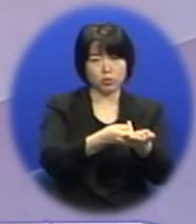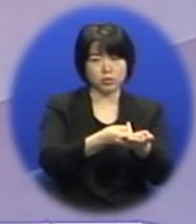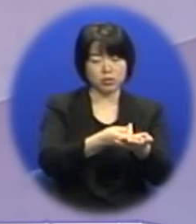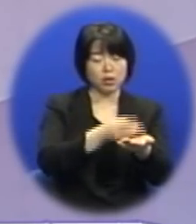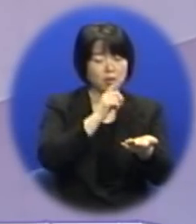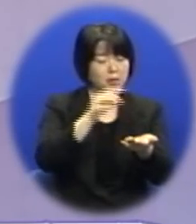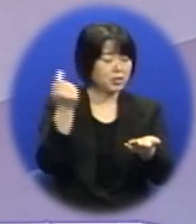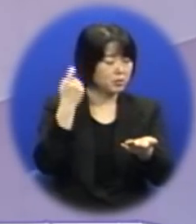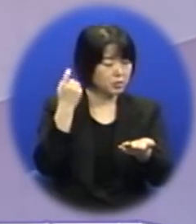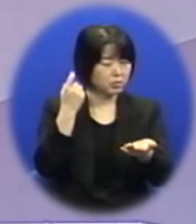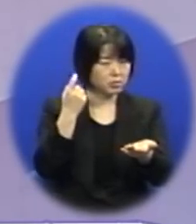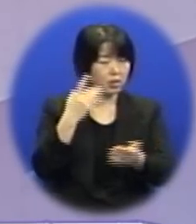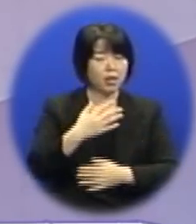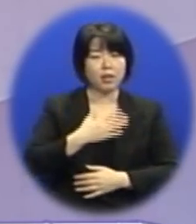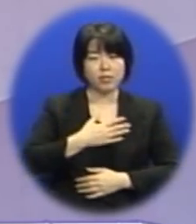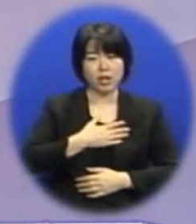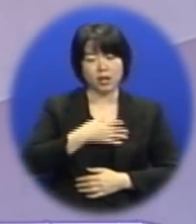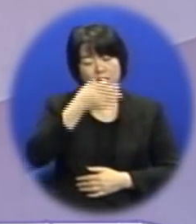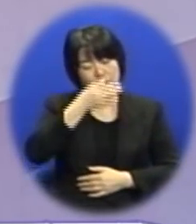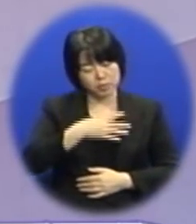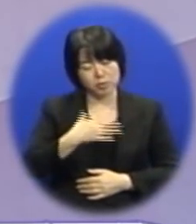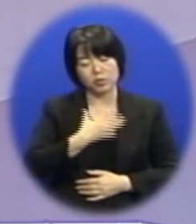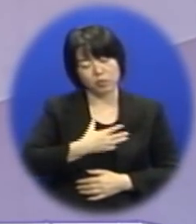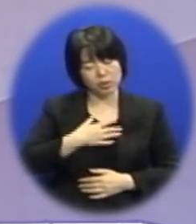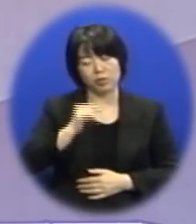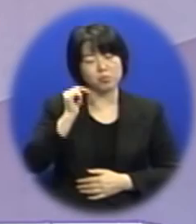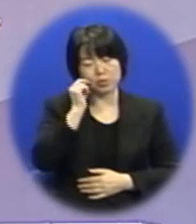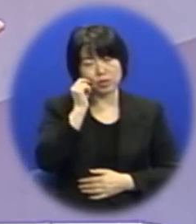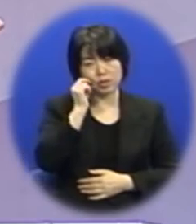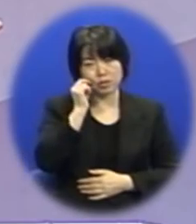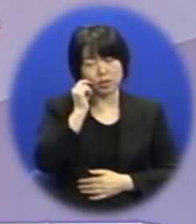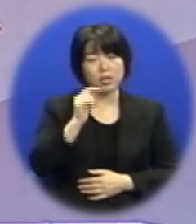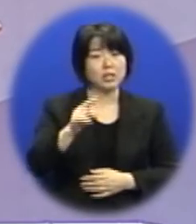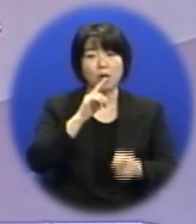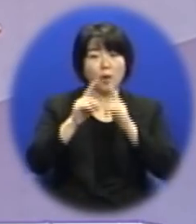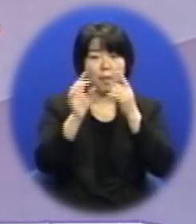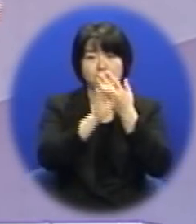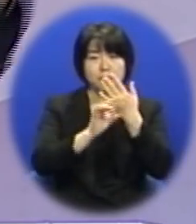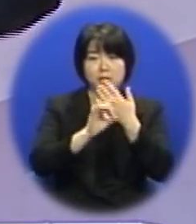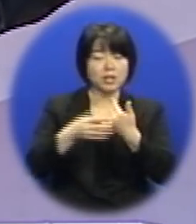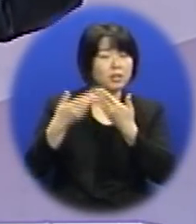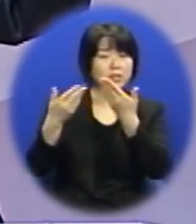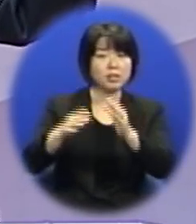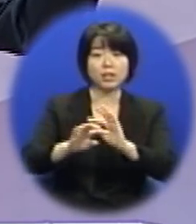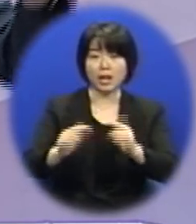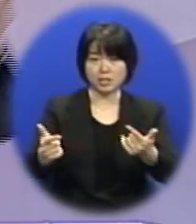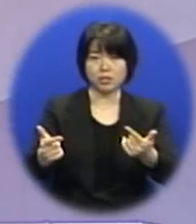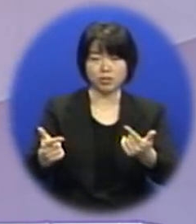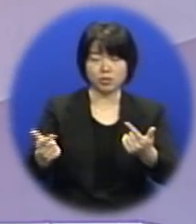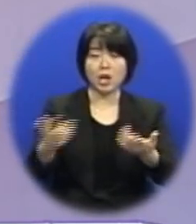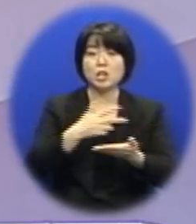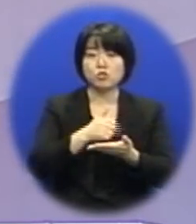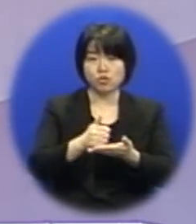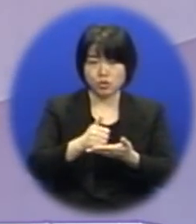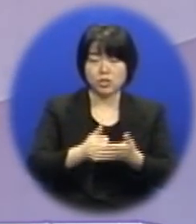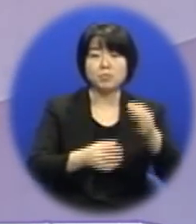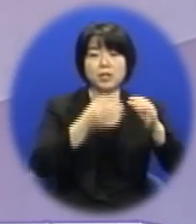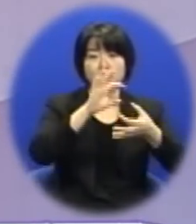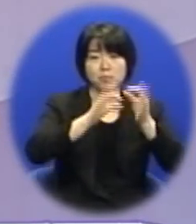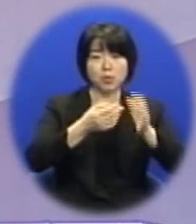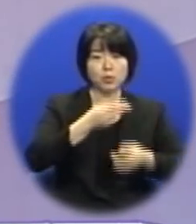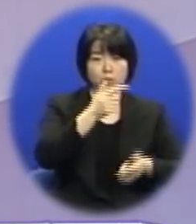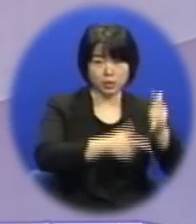내가 힘들어요, 괴로워요, 못하겠어요 할 게 아니구나. 주님이 포도나무고 나는 가지일